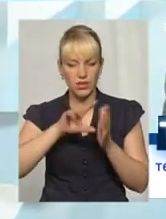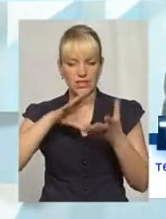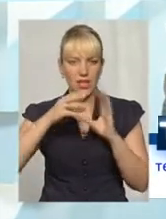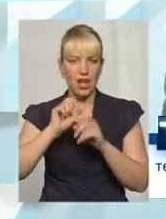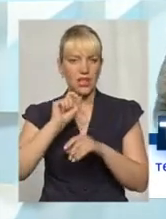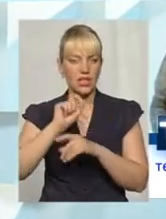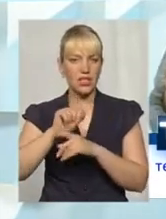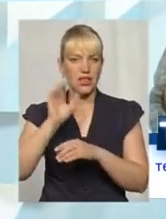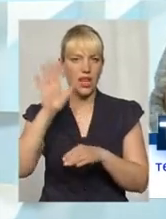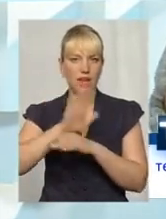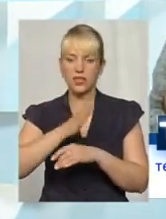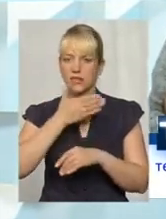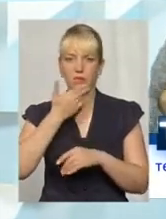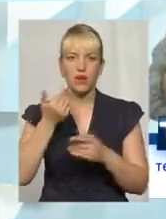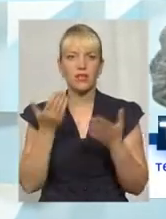приводу цього?